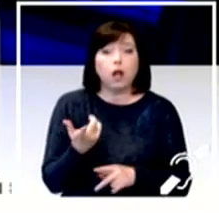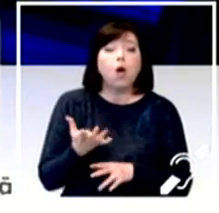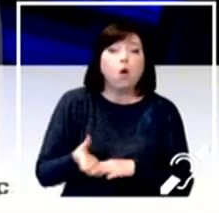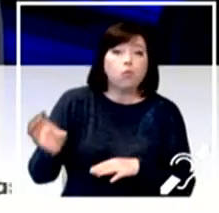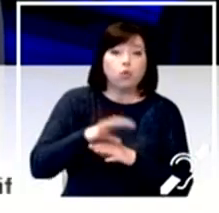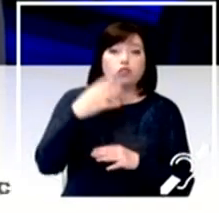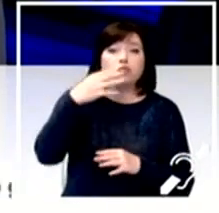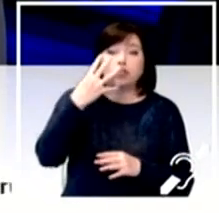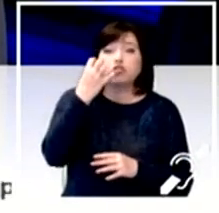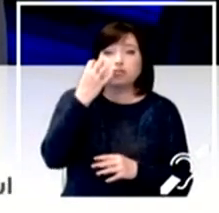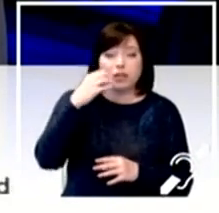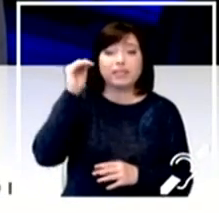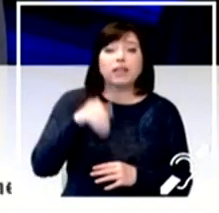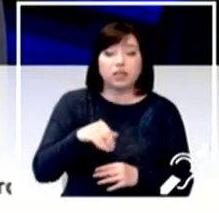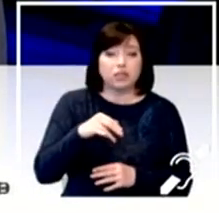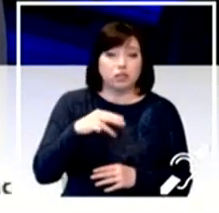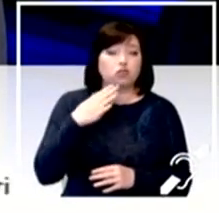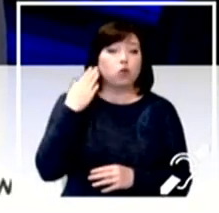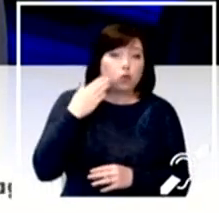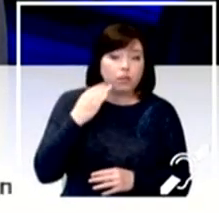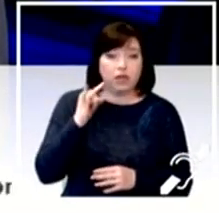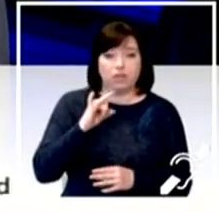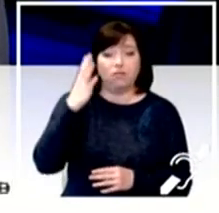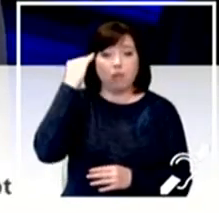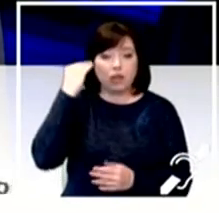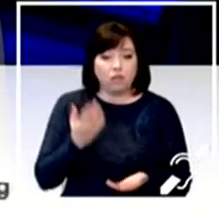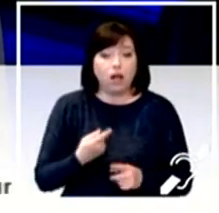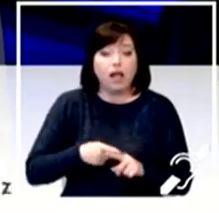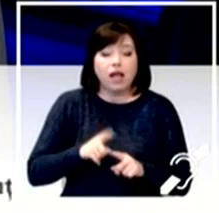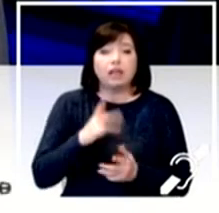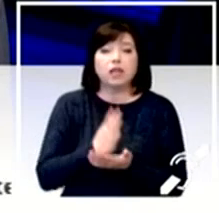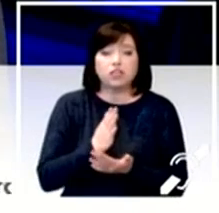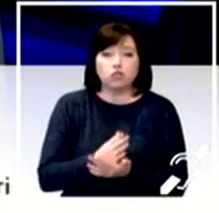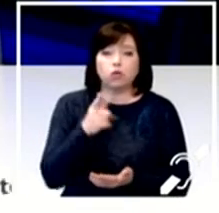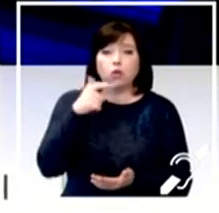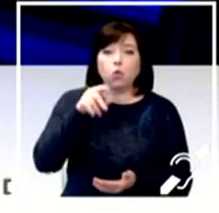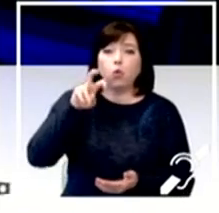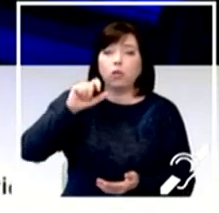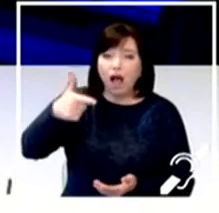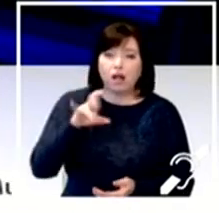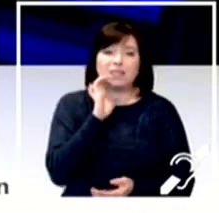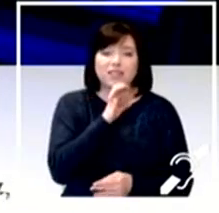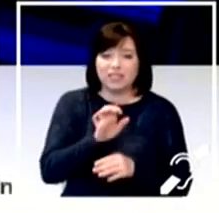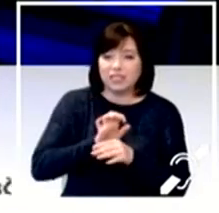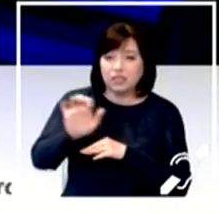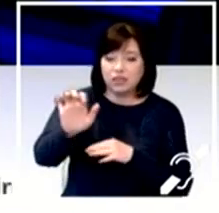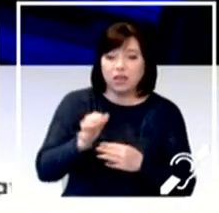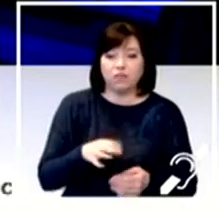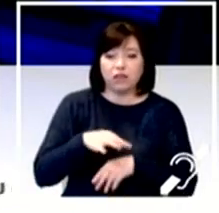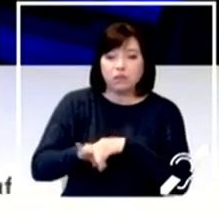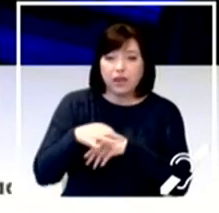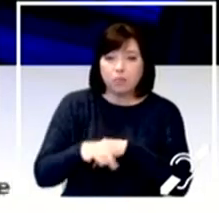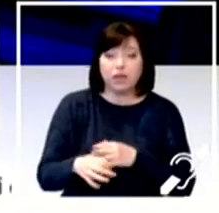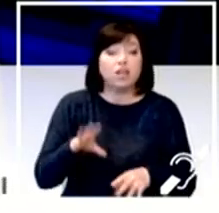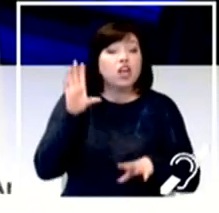400 de mii de români basarabeni. Asta înseamnă gulagul, Siberia. De aceea